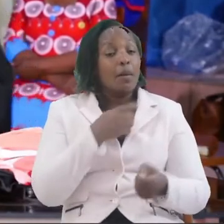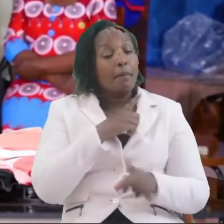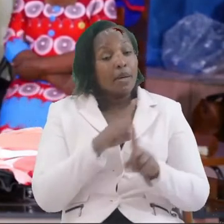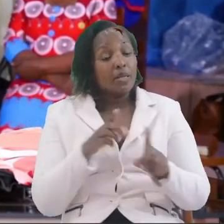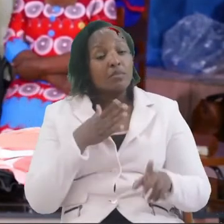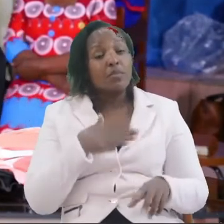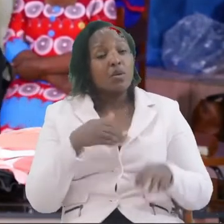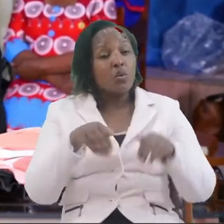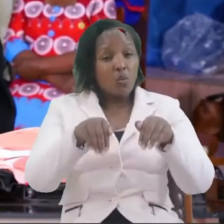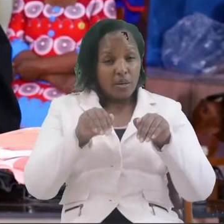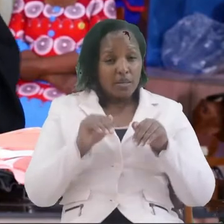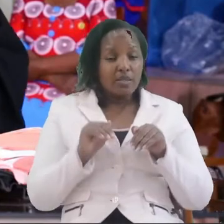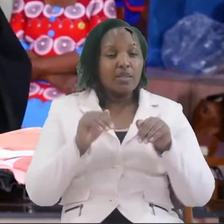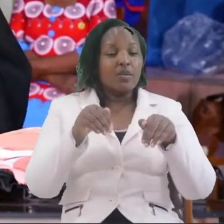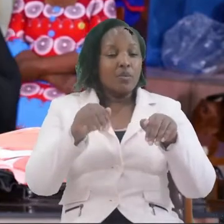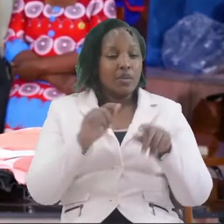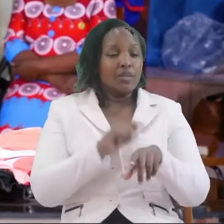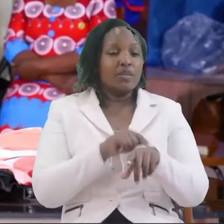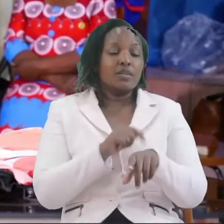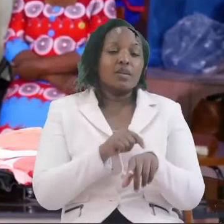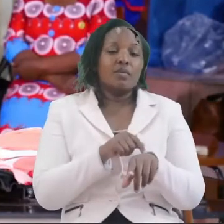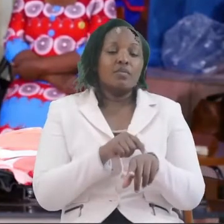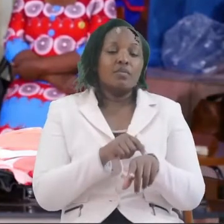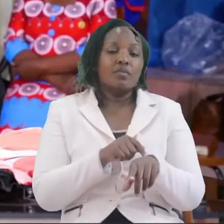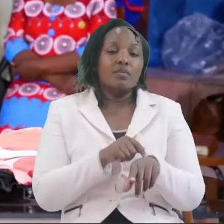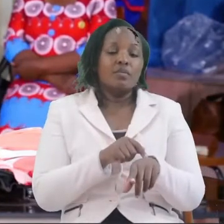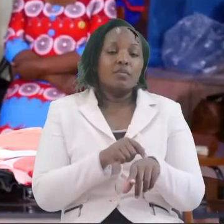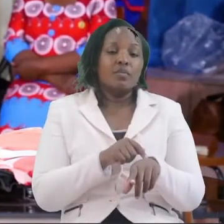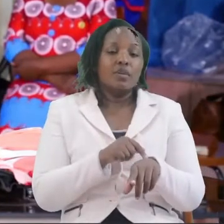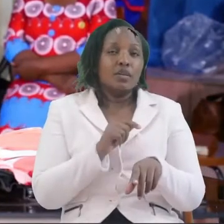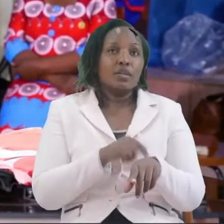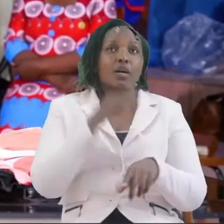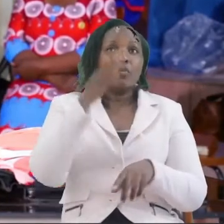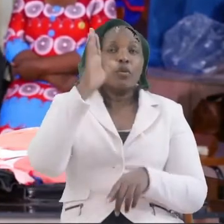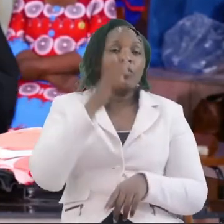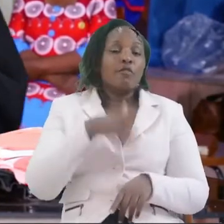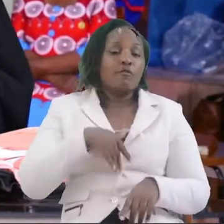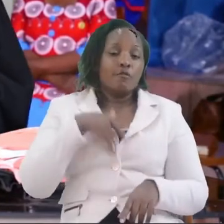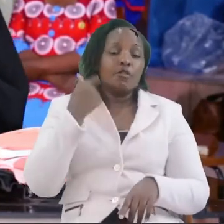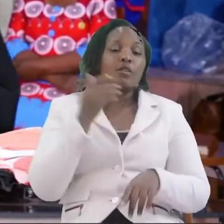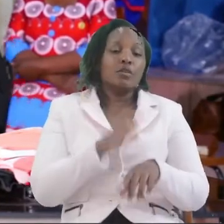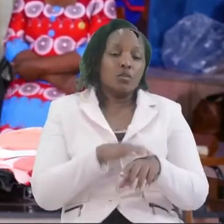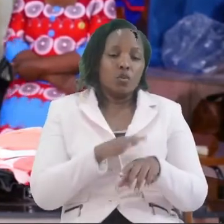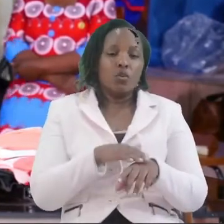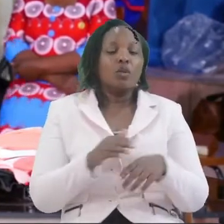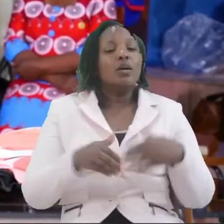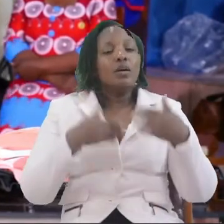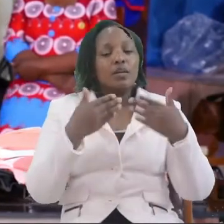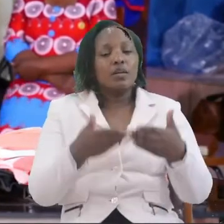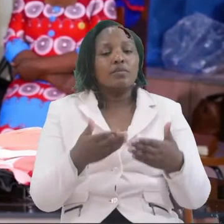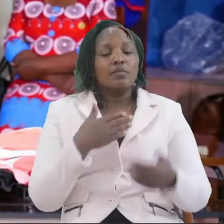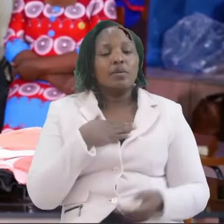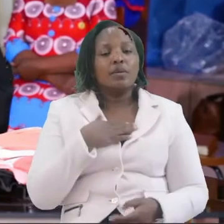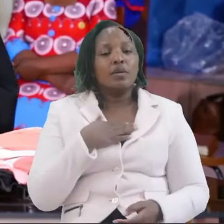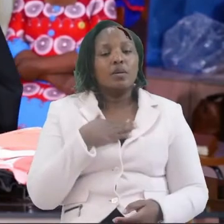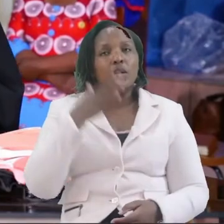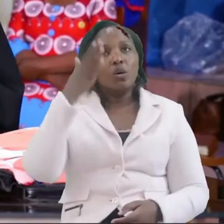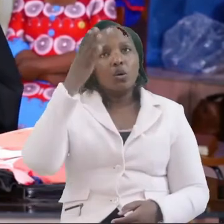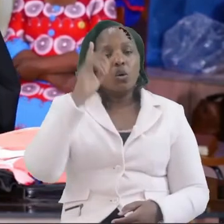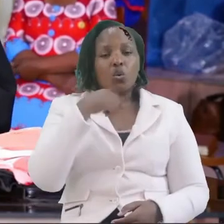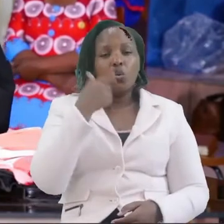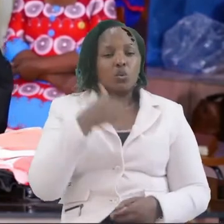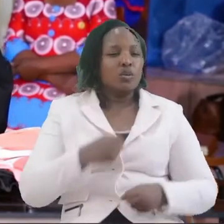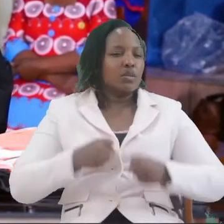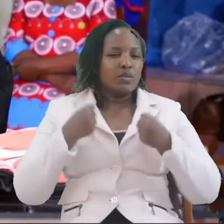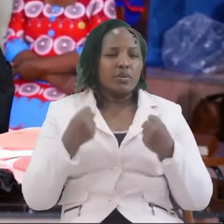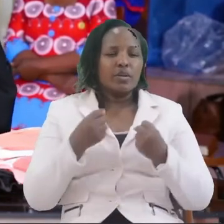muda, niligoja kwa wakati wake. Wakati aliona inafaa, wakati huo akanipatia. God who is